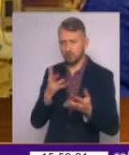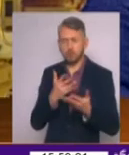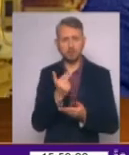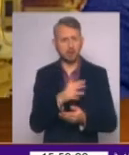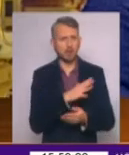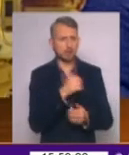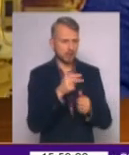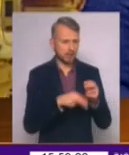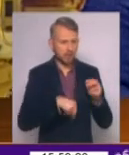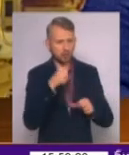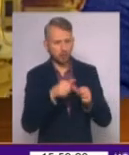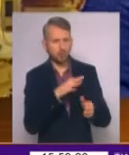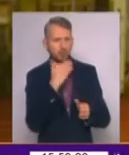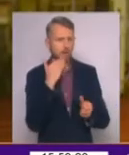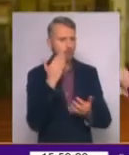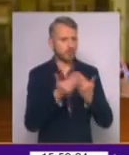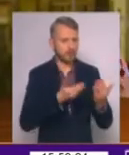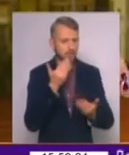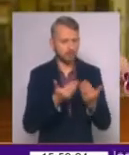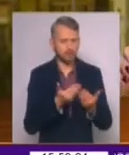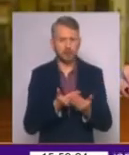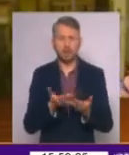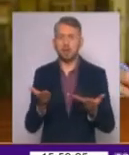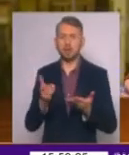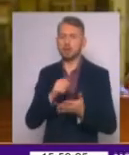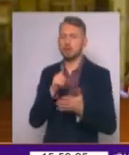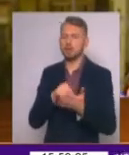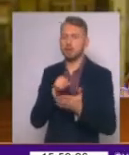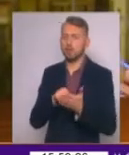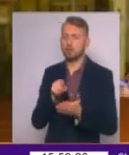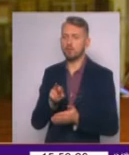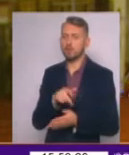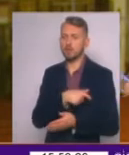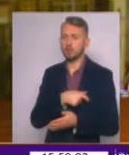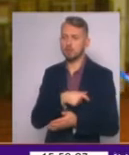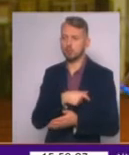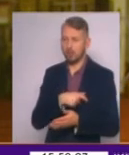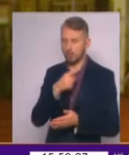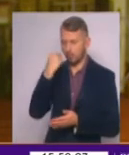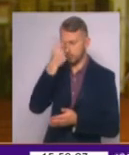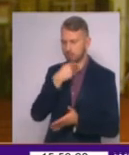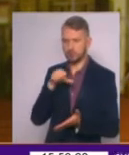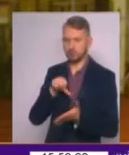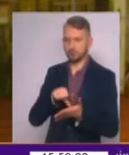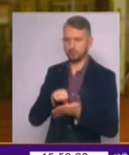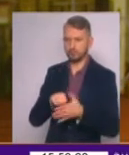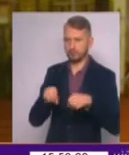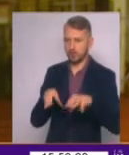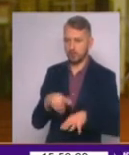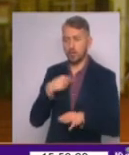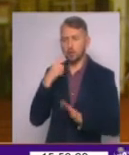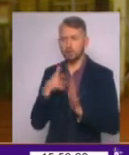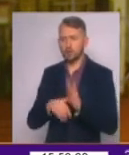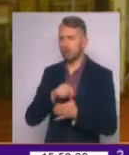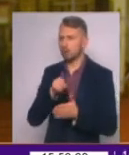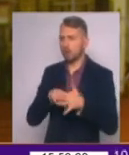багато звернень і так далі. До яких питань ви, як депутат, долучаєтеся особисто до вирішення? Тому що я розумію, що питань